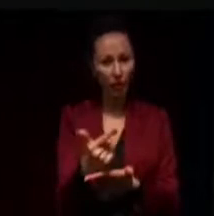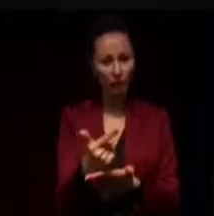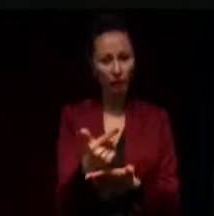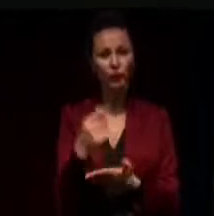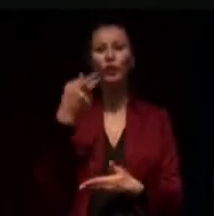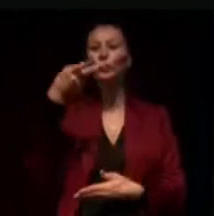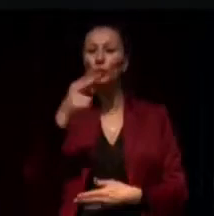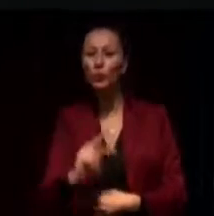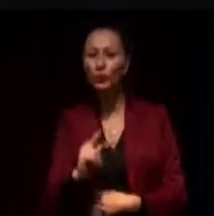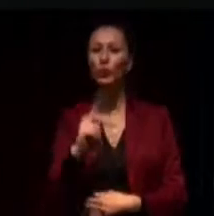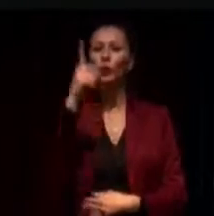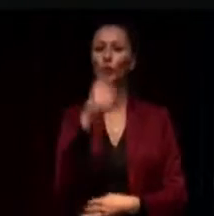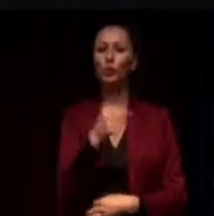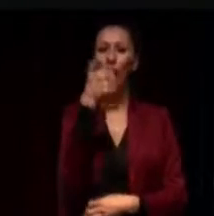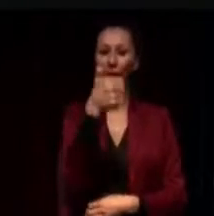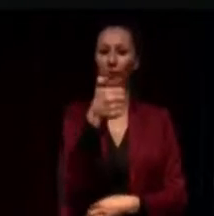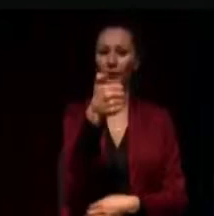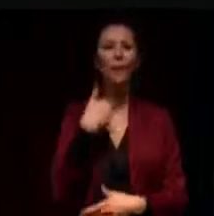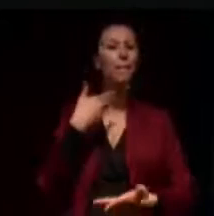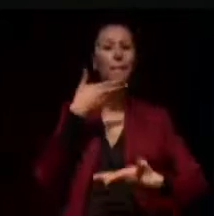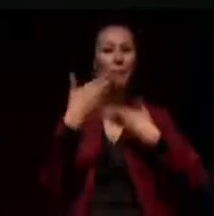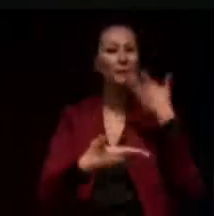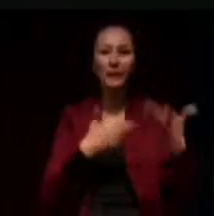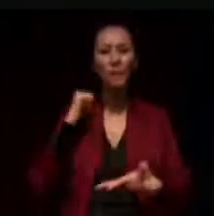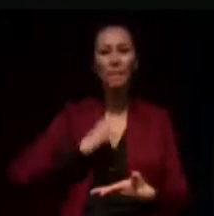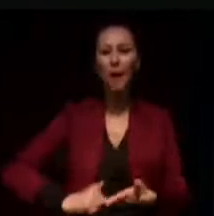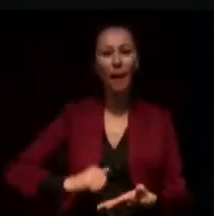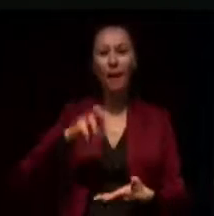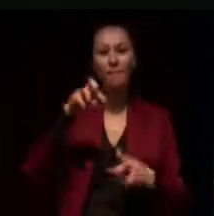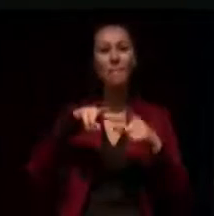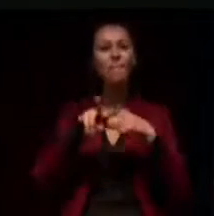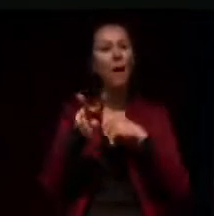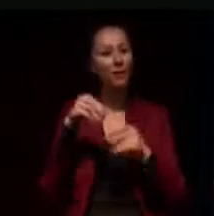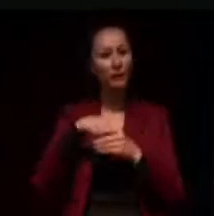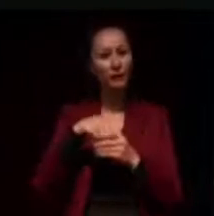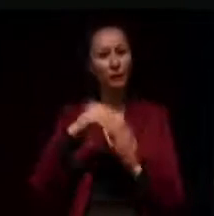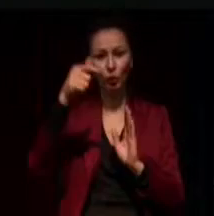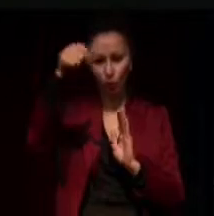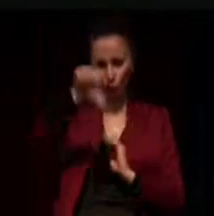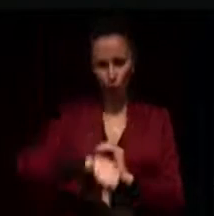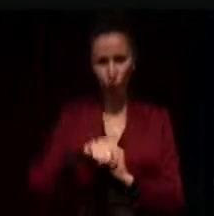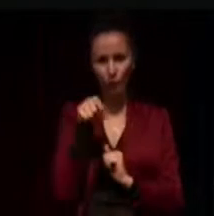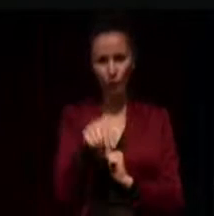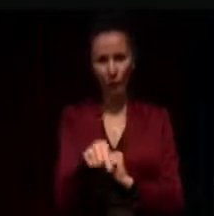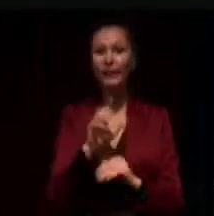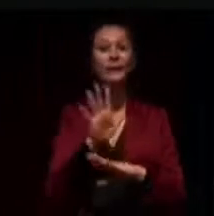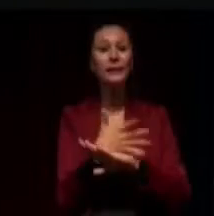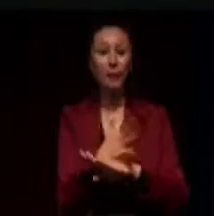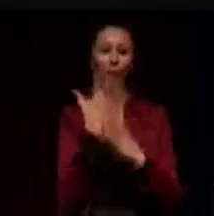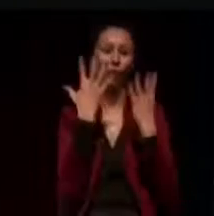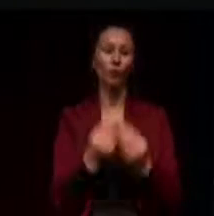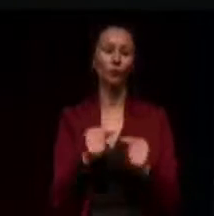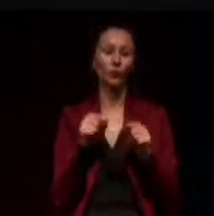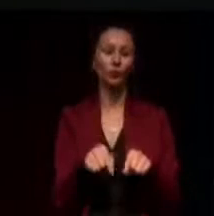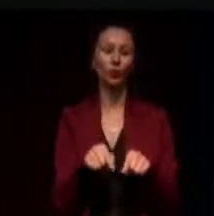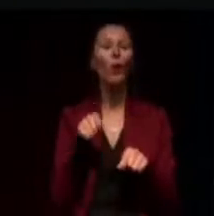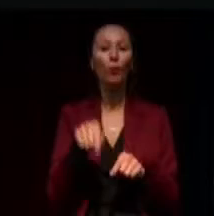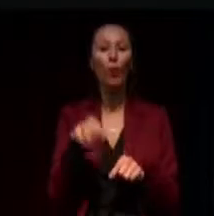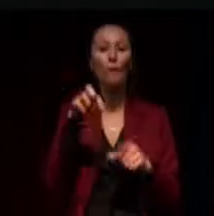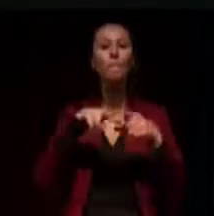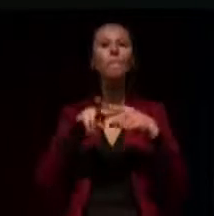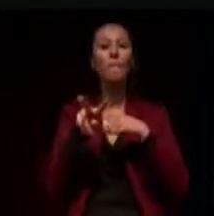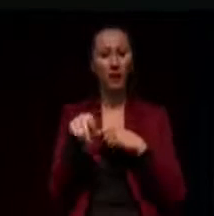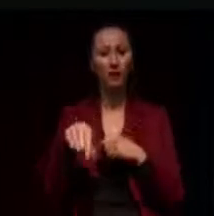beyanı düşüklükleri %6 diye bahsettiğimiz maliye payında düşmelere sebep olmuştur. Bu